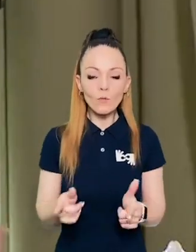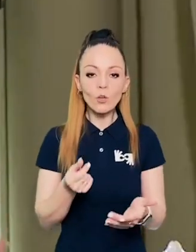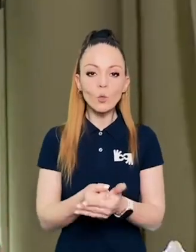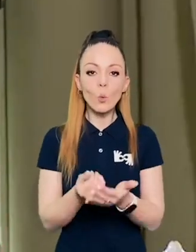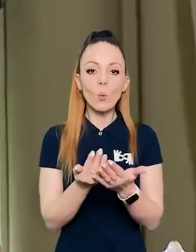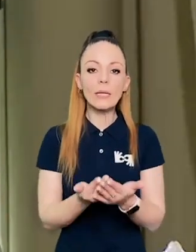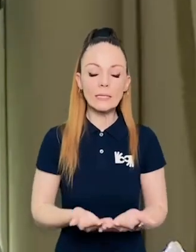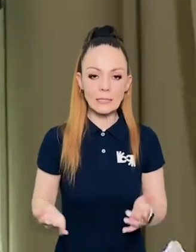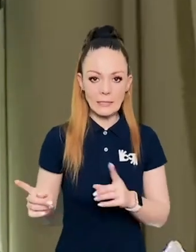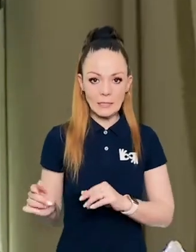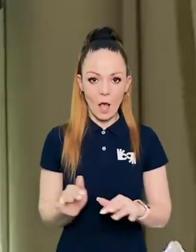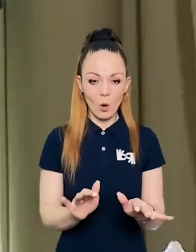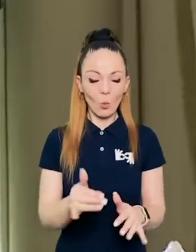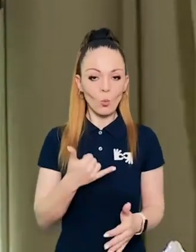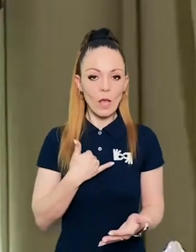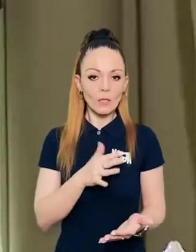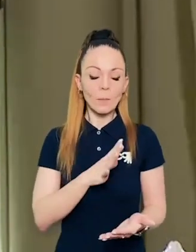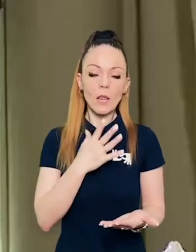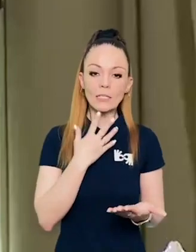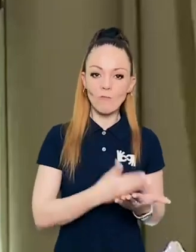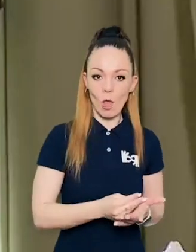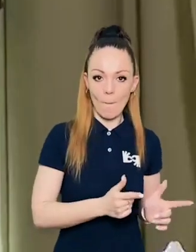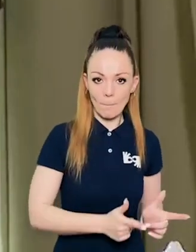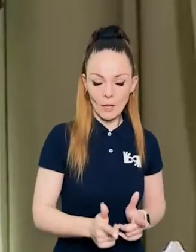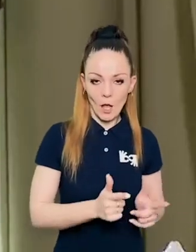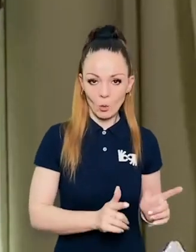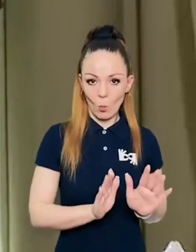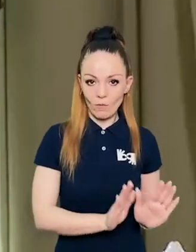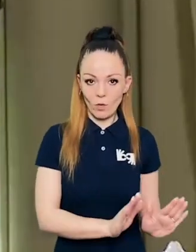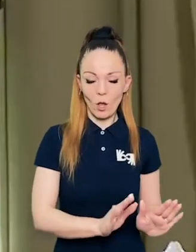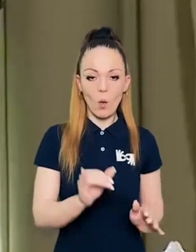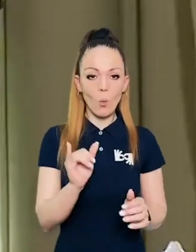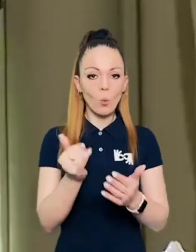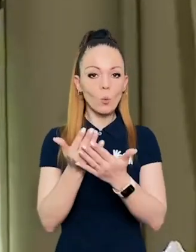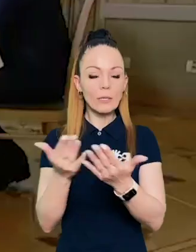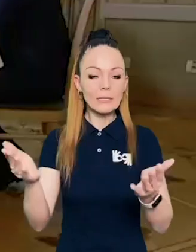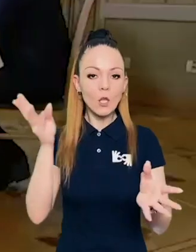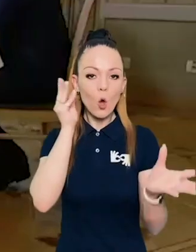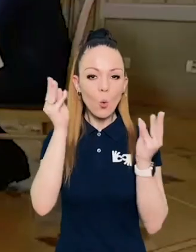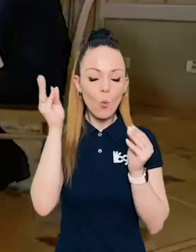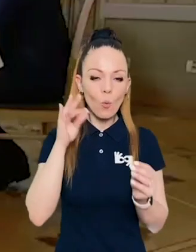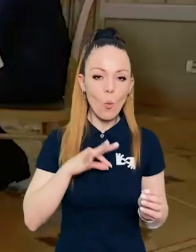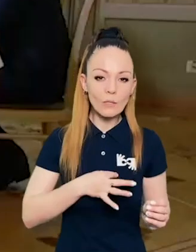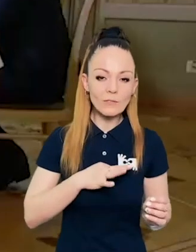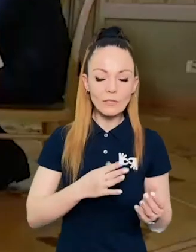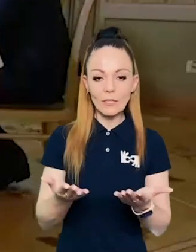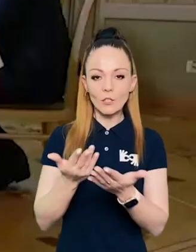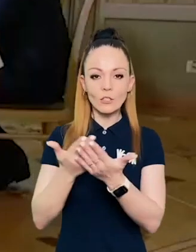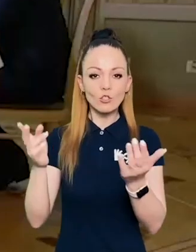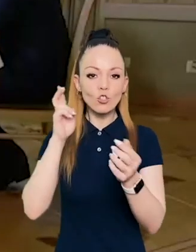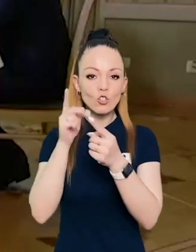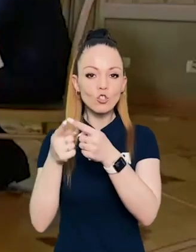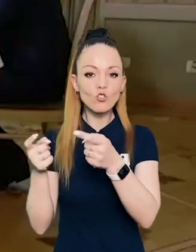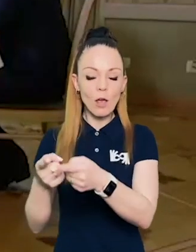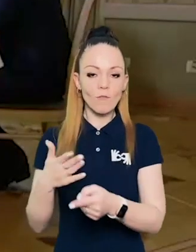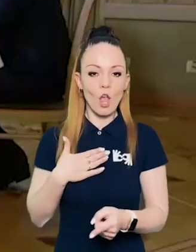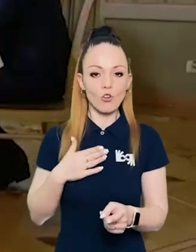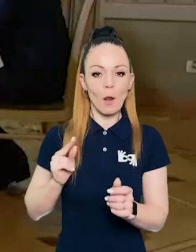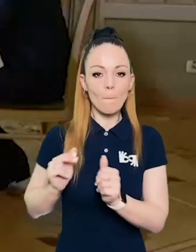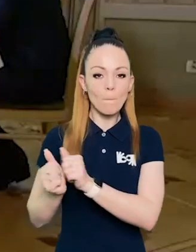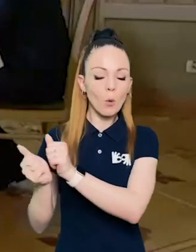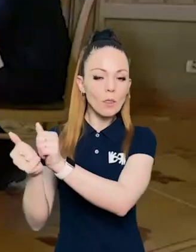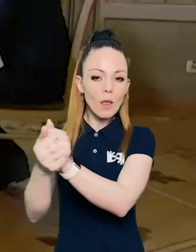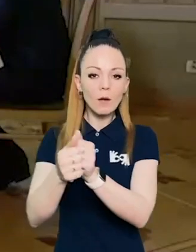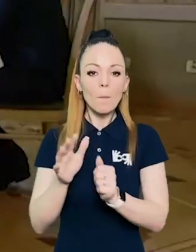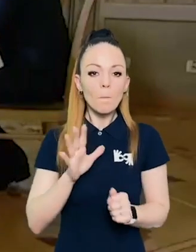Всі готувались до різних заходів. У нас була своя підготовка. У різних розвідок різних